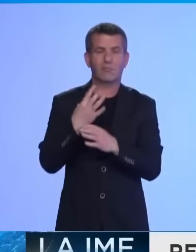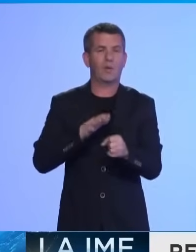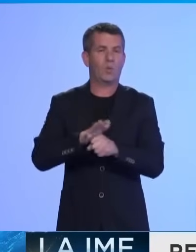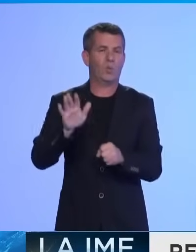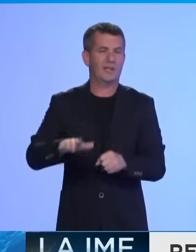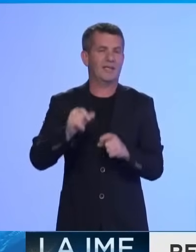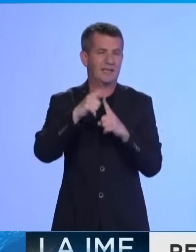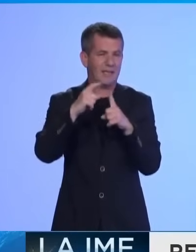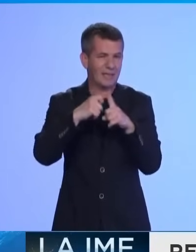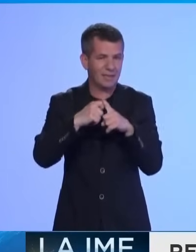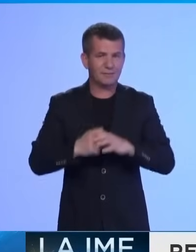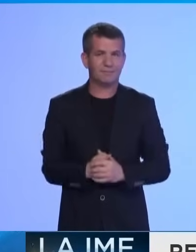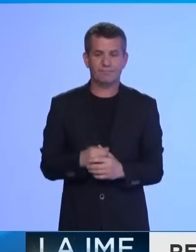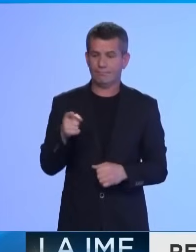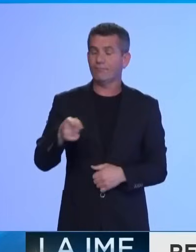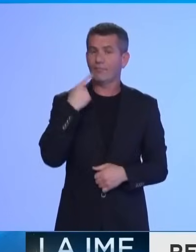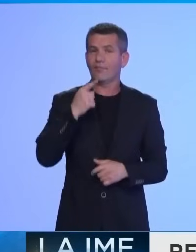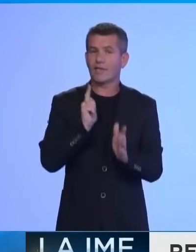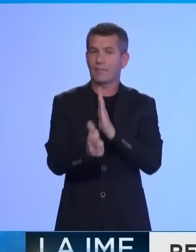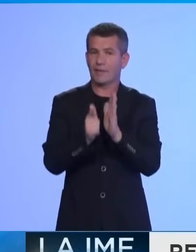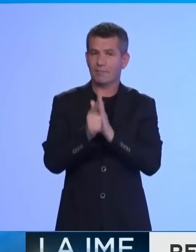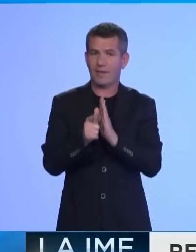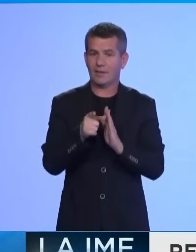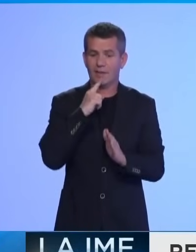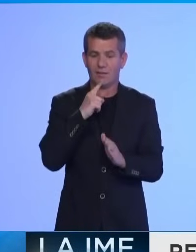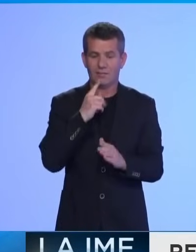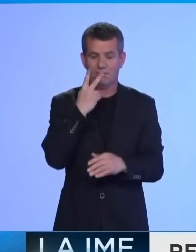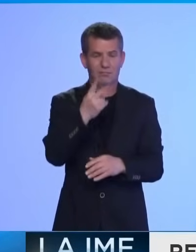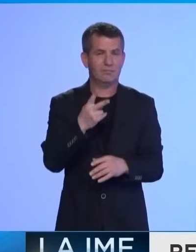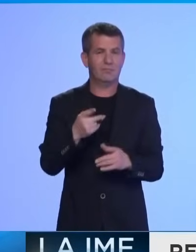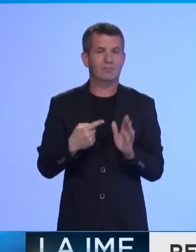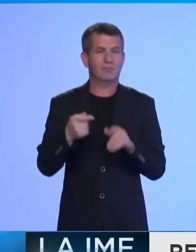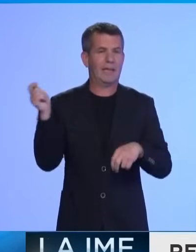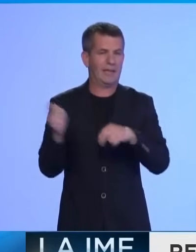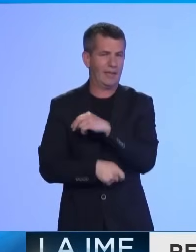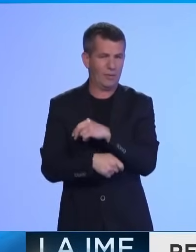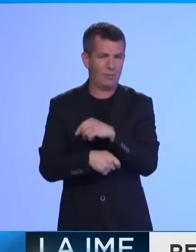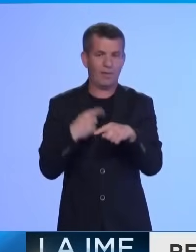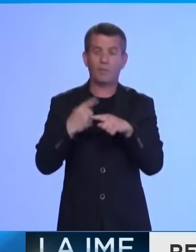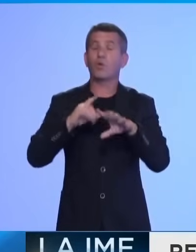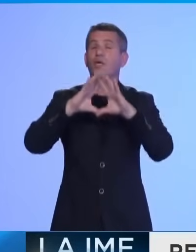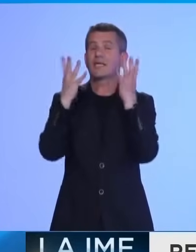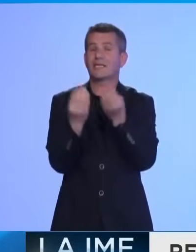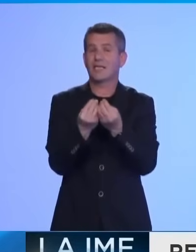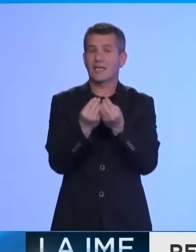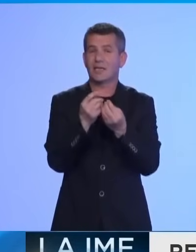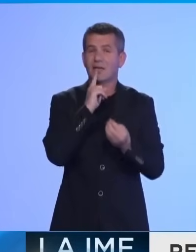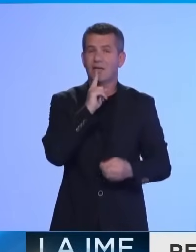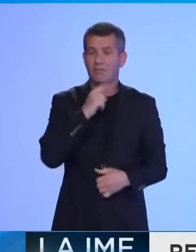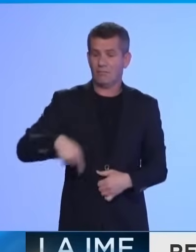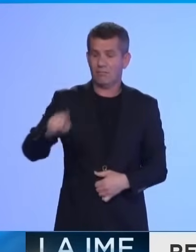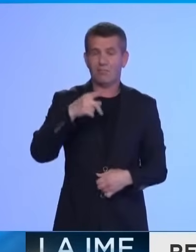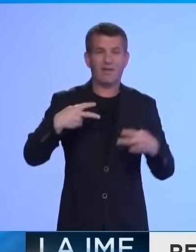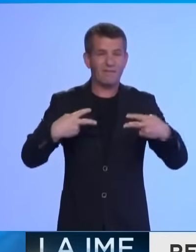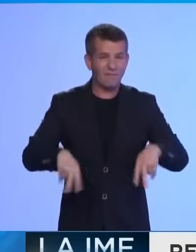RTK-s. Sipas tij është urgjente që kjo qasje të ndëshkohet dhe që të gjithë ata që synojnë të